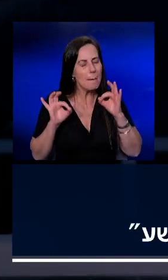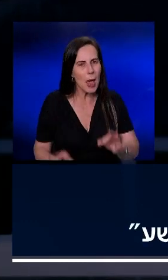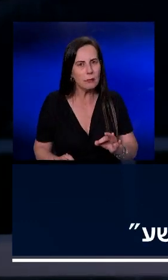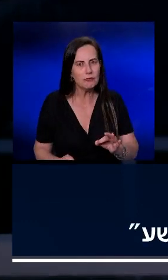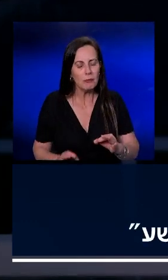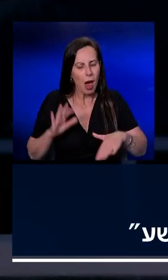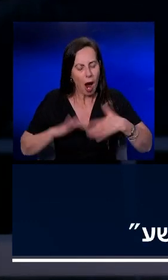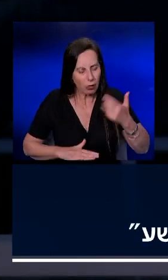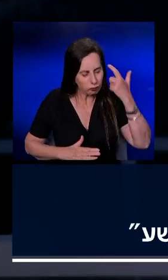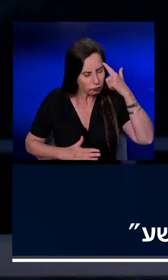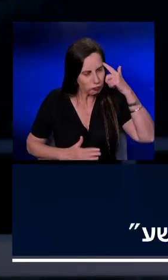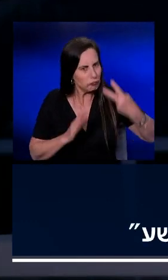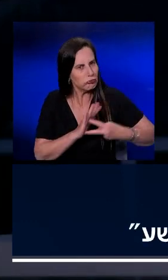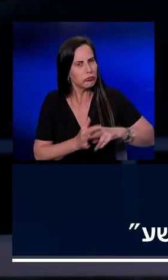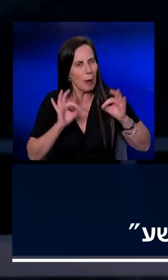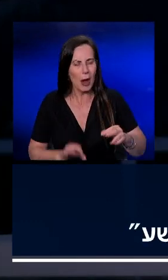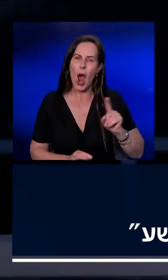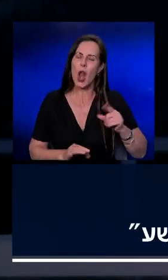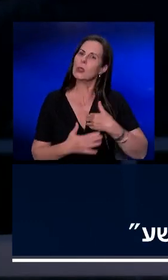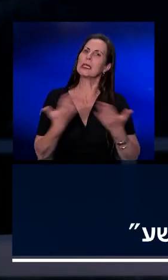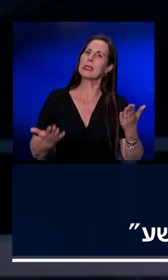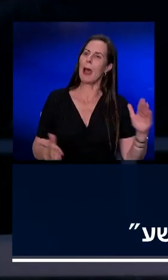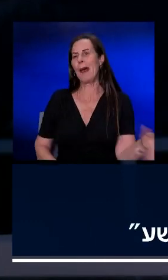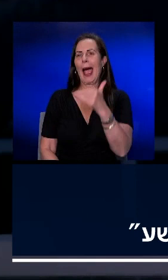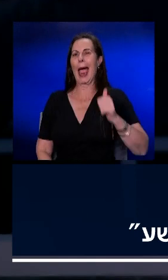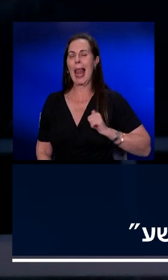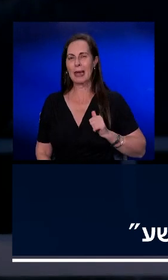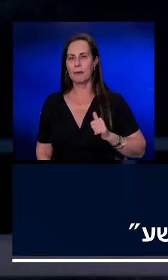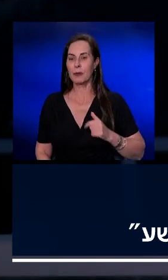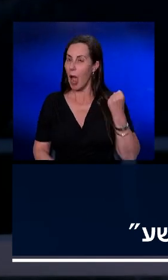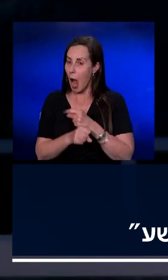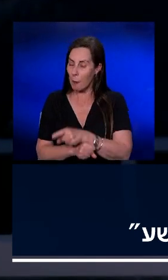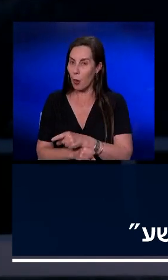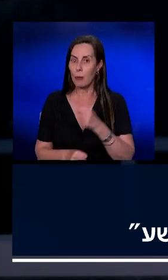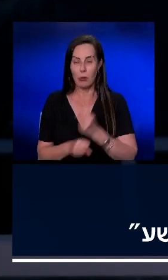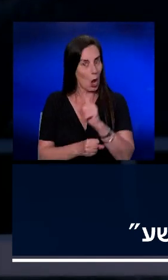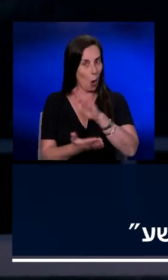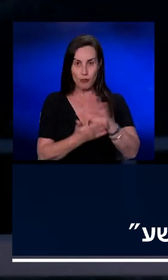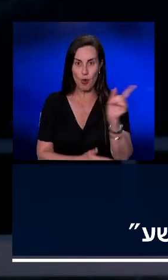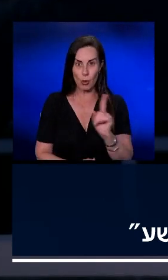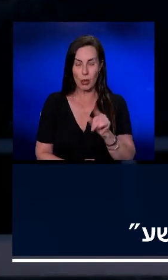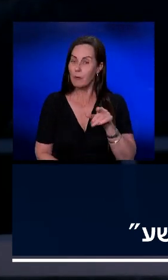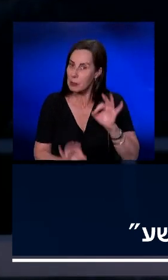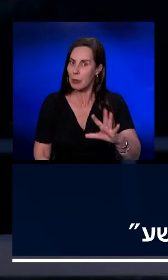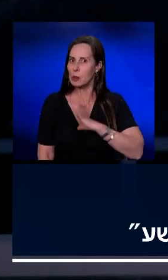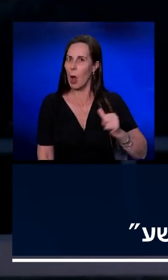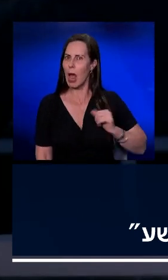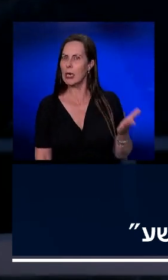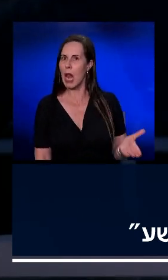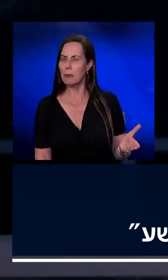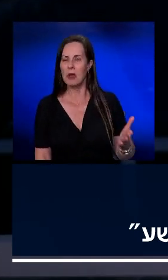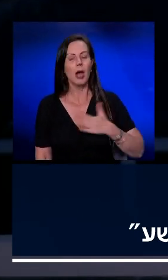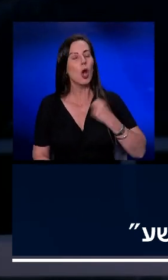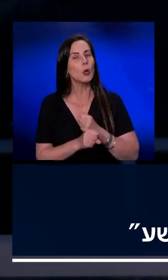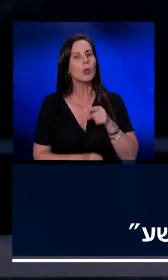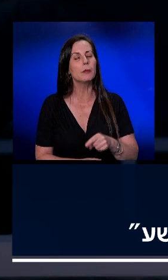אחרי שיקול דעת, ולא כלאחר יד. הפעולה הזאת היא פעולה לא פשוטה, והיא מסוכנת. אנחנו עושים את